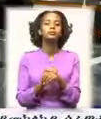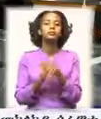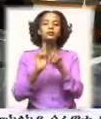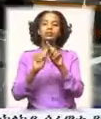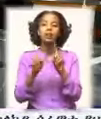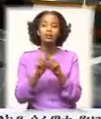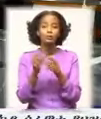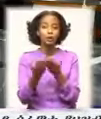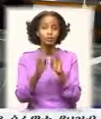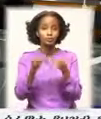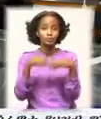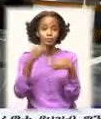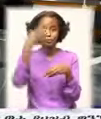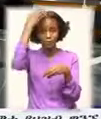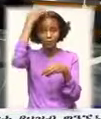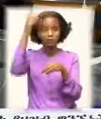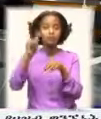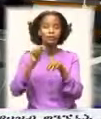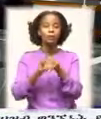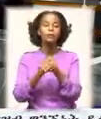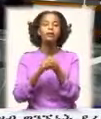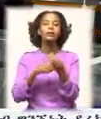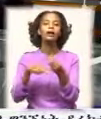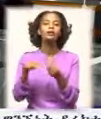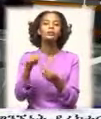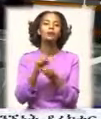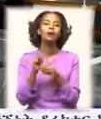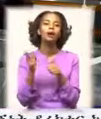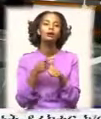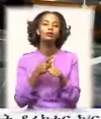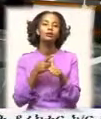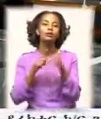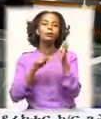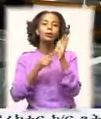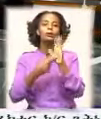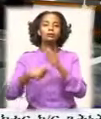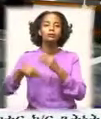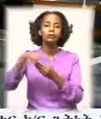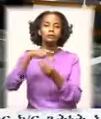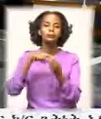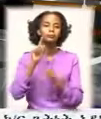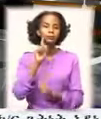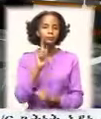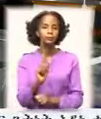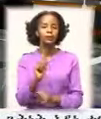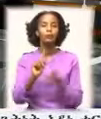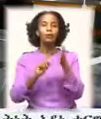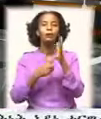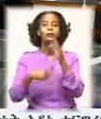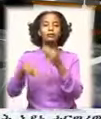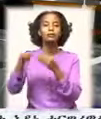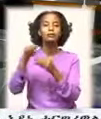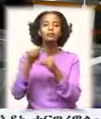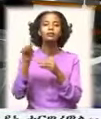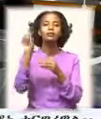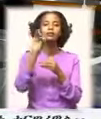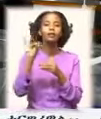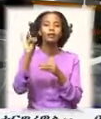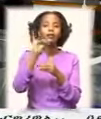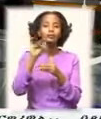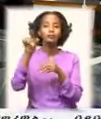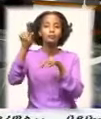የተለያዩ አገልግሎት የሚሰጡ የመንግስት ተቋማት አካባቢ አንደኛው ወላይታ አካባቢ ነው። ወላይታ አካባቢ የቴሌ